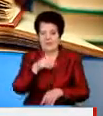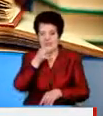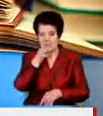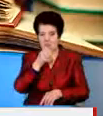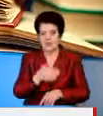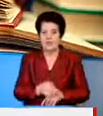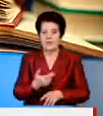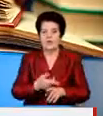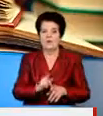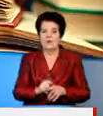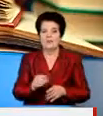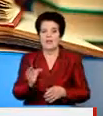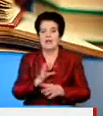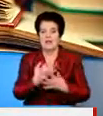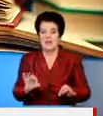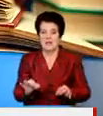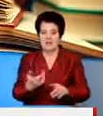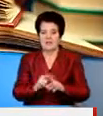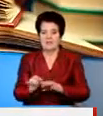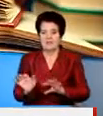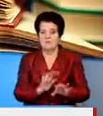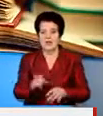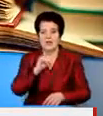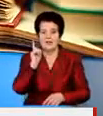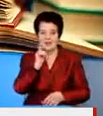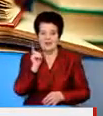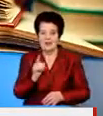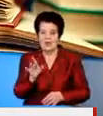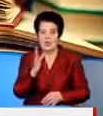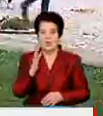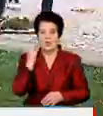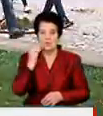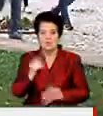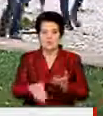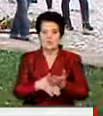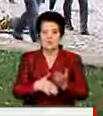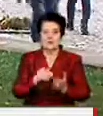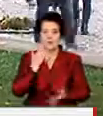Chișinău. Acțiunea a fost organizată de Mișcarea Civică Tinerii Moldovei cu sprijinul României.